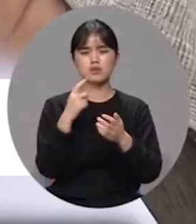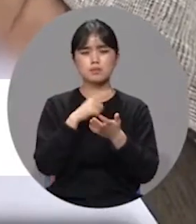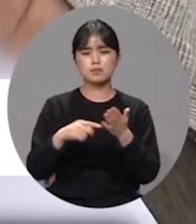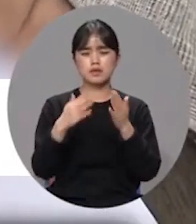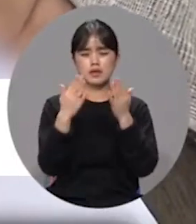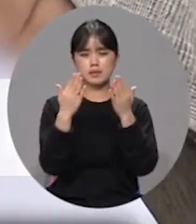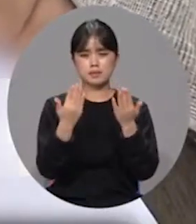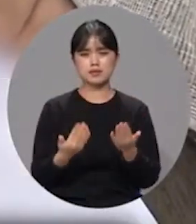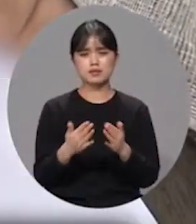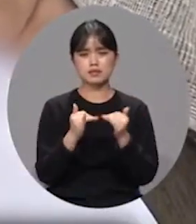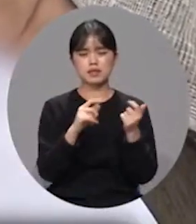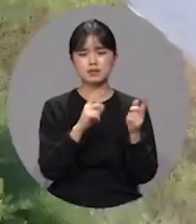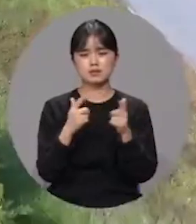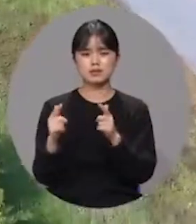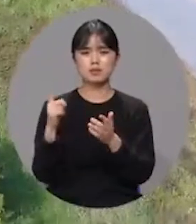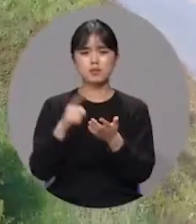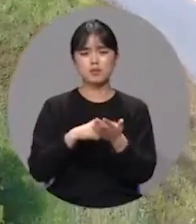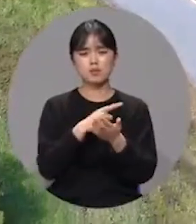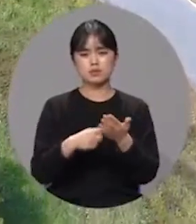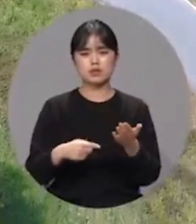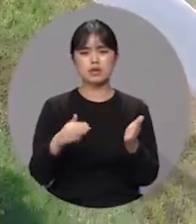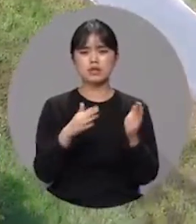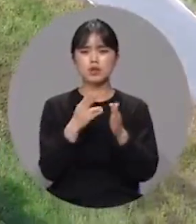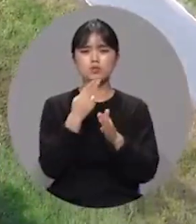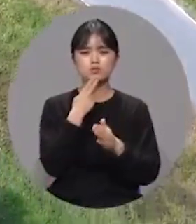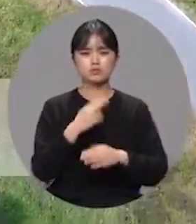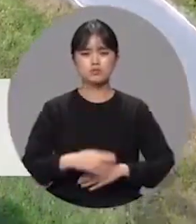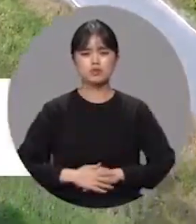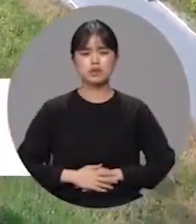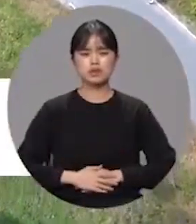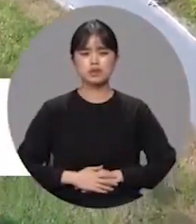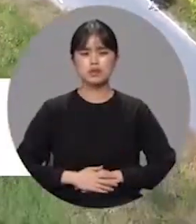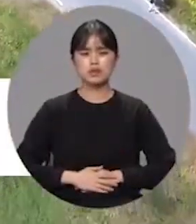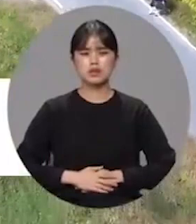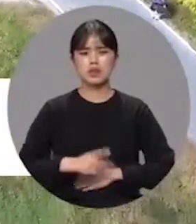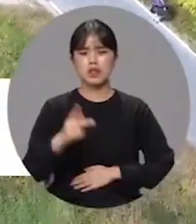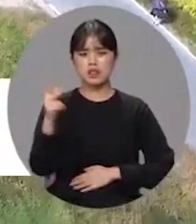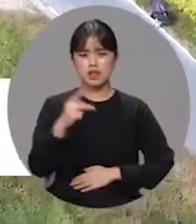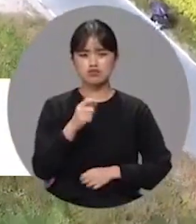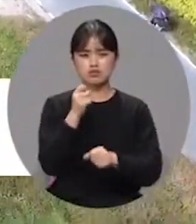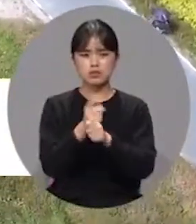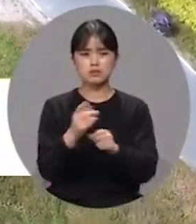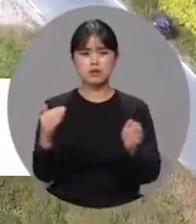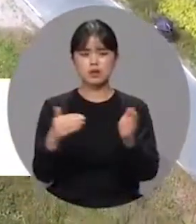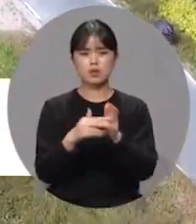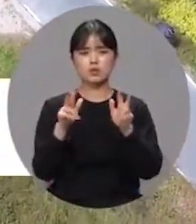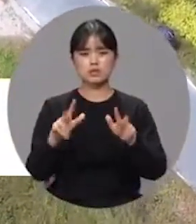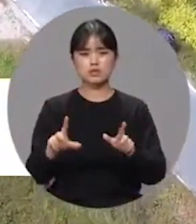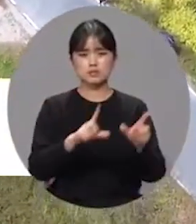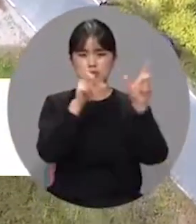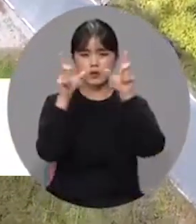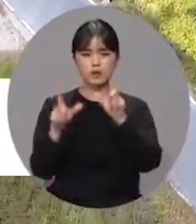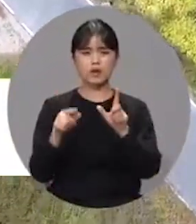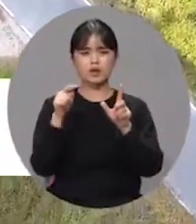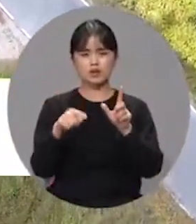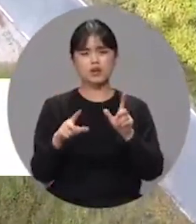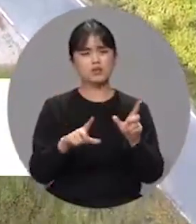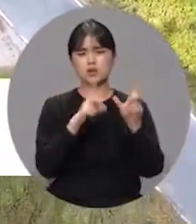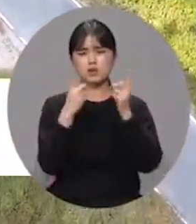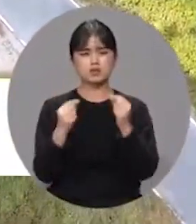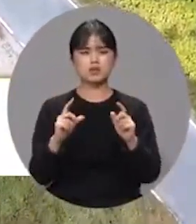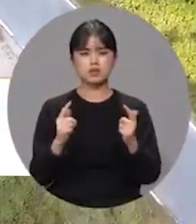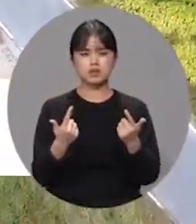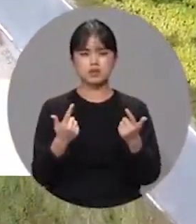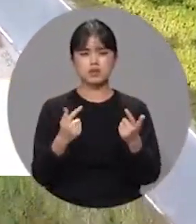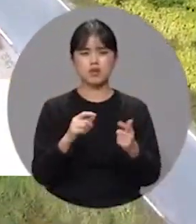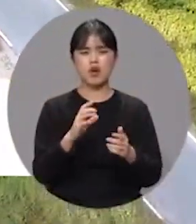변제받을 길조차 막막합니다. 대출도 이미 진행했고 지금 생활하는 것 자체가 생활이 아니죠.